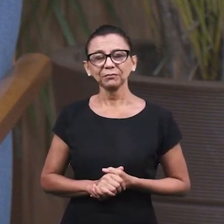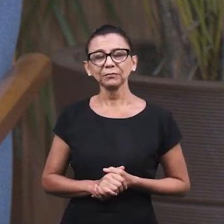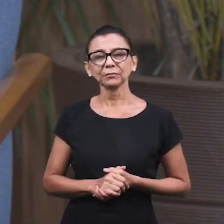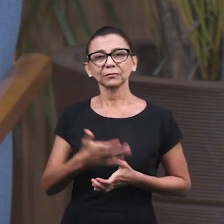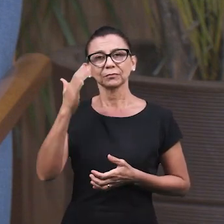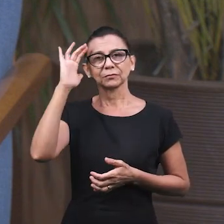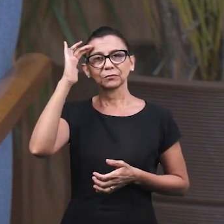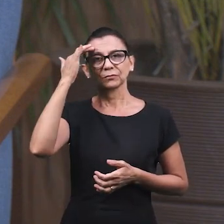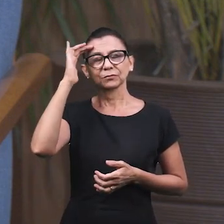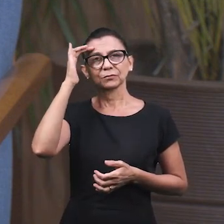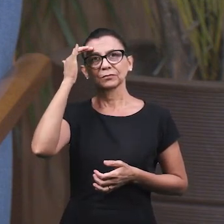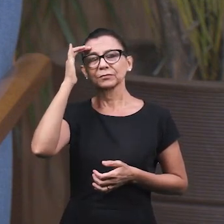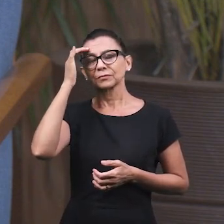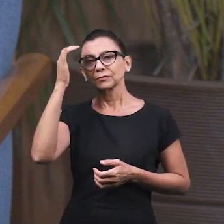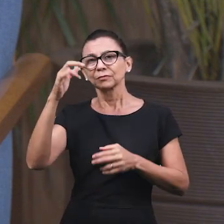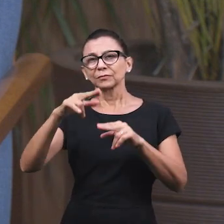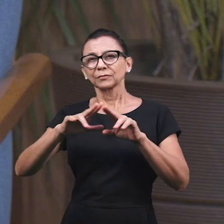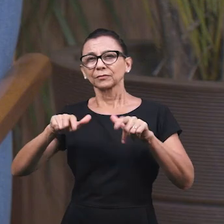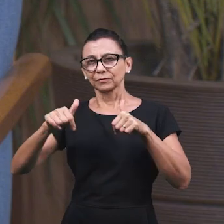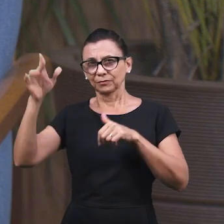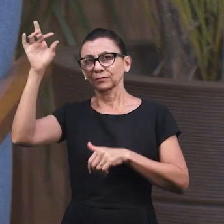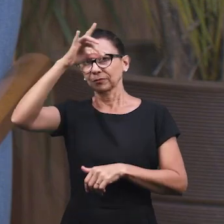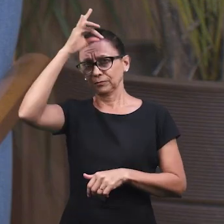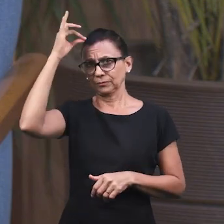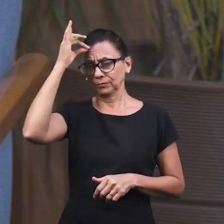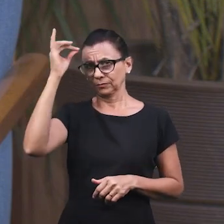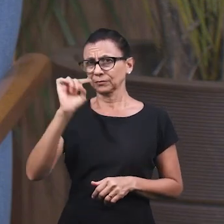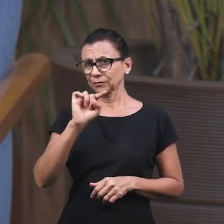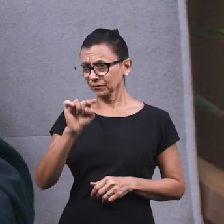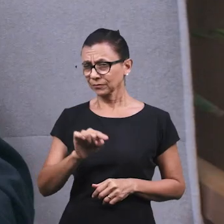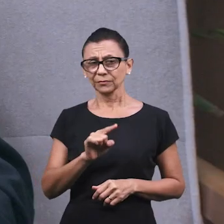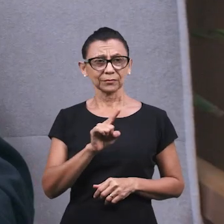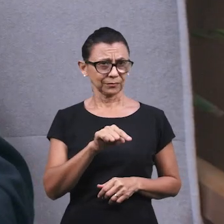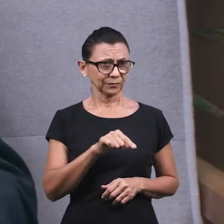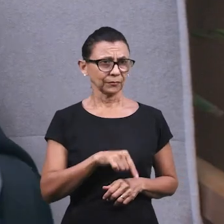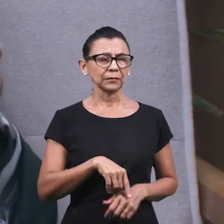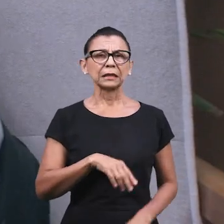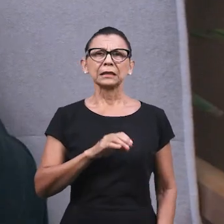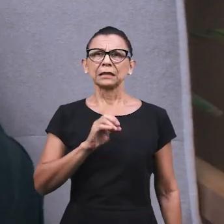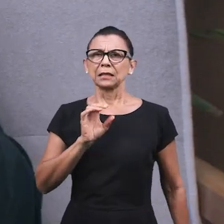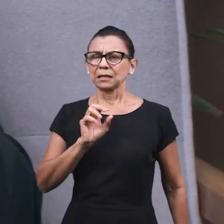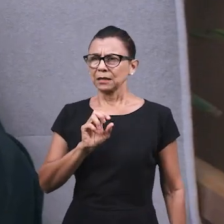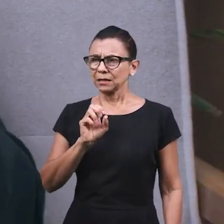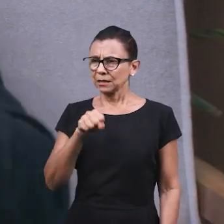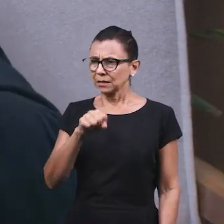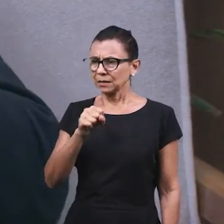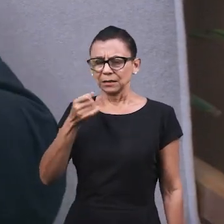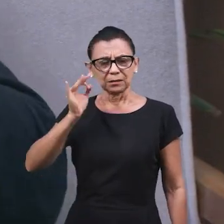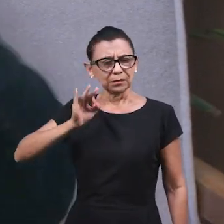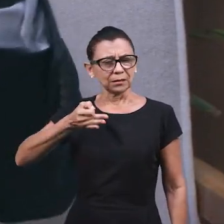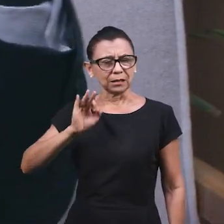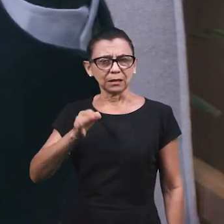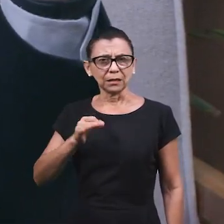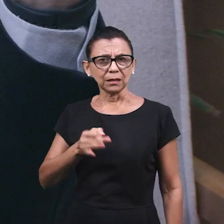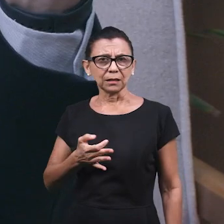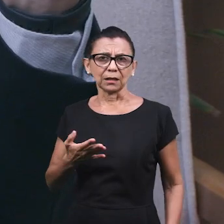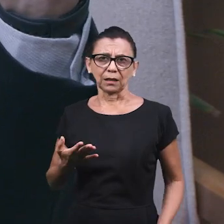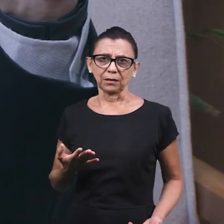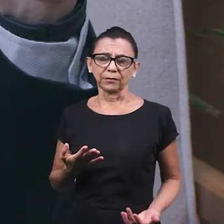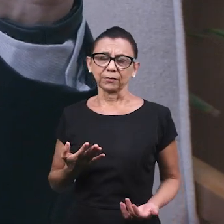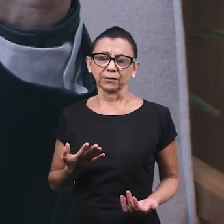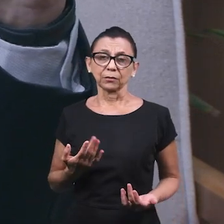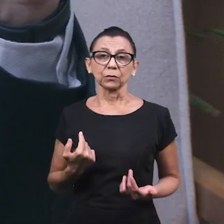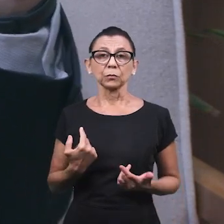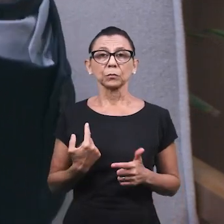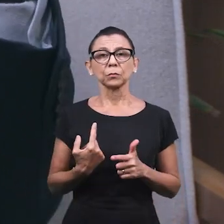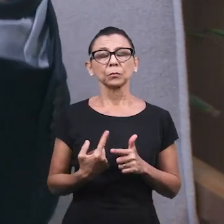pouvons résumer que le mystère, c'est ce que Dieu a pour l'homme, mais qui est accédé par révélation du